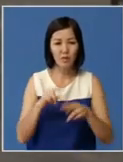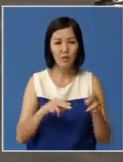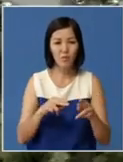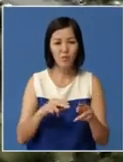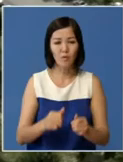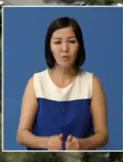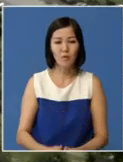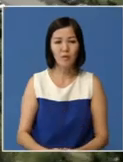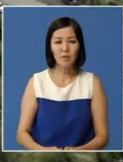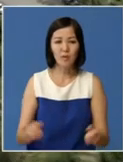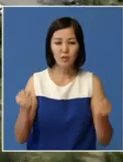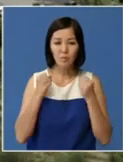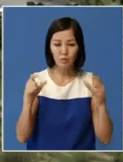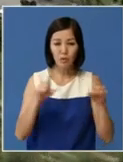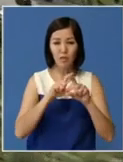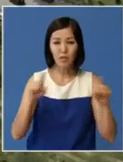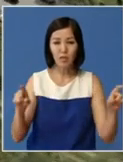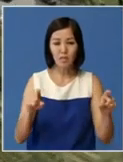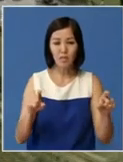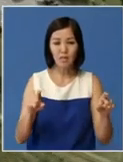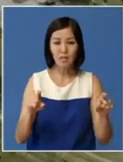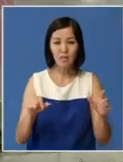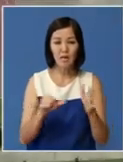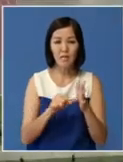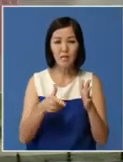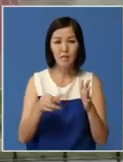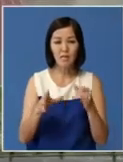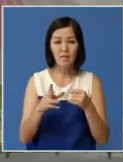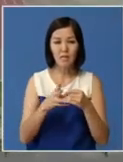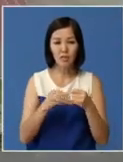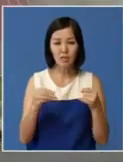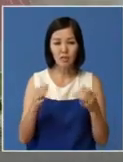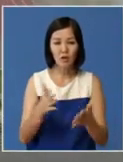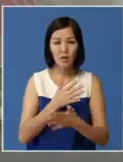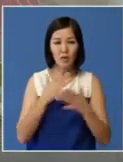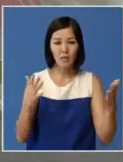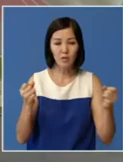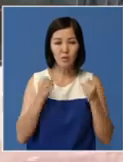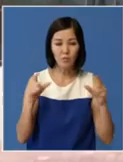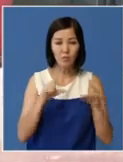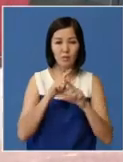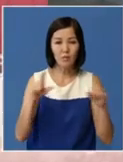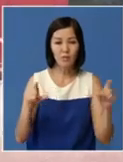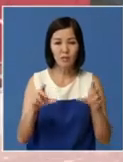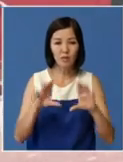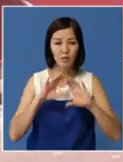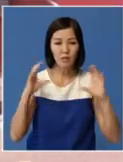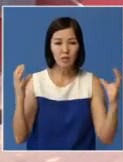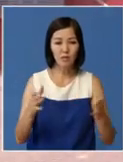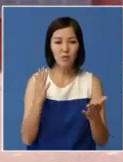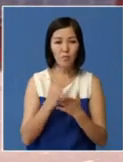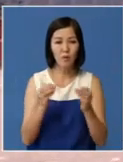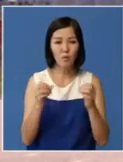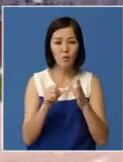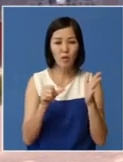осы. Спорт кешені теңдессіз, телімі 6 гектарға жуық, 6 үлкен спорт сал, ат шаптырым бір стадион бар. Спорттың 16